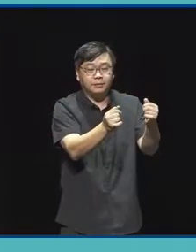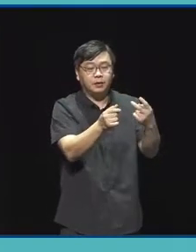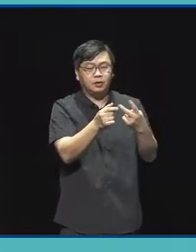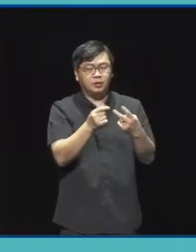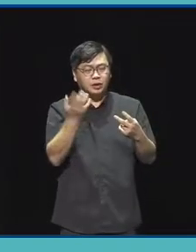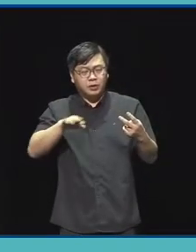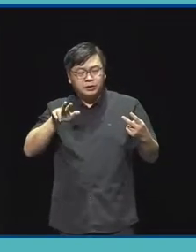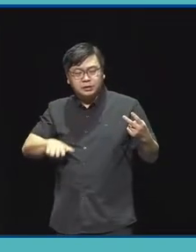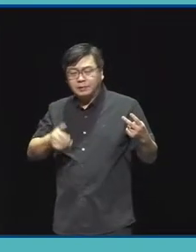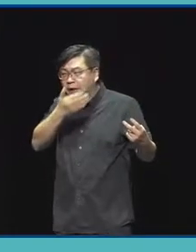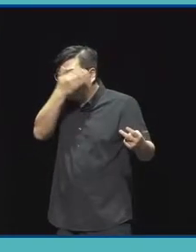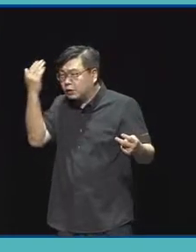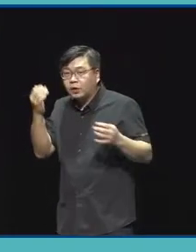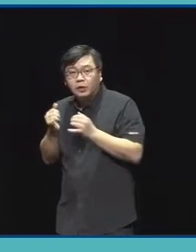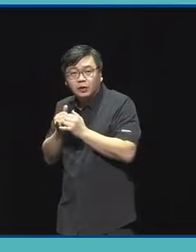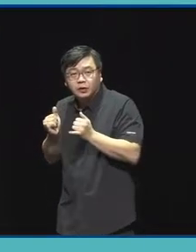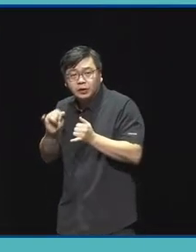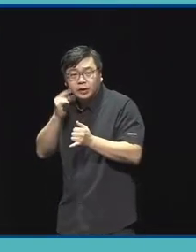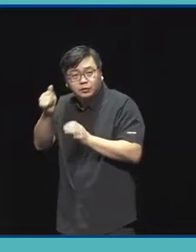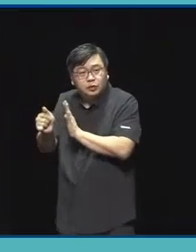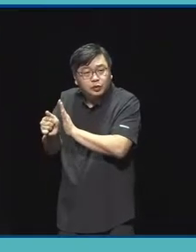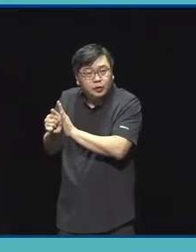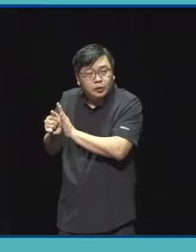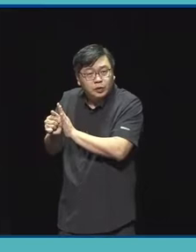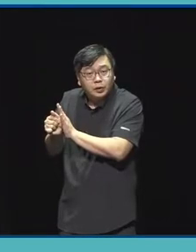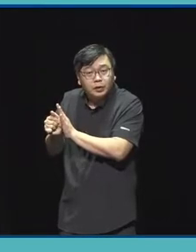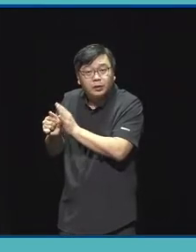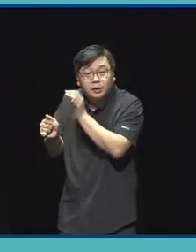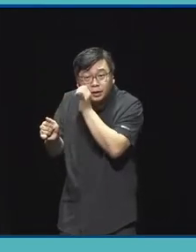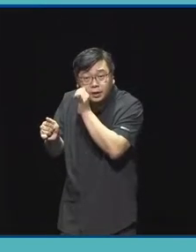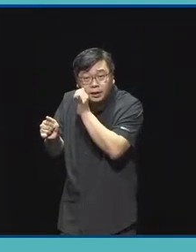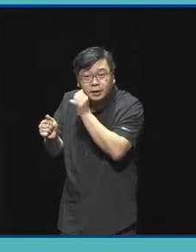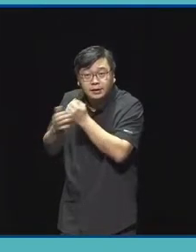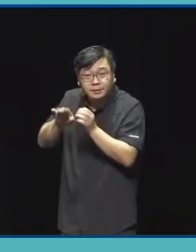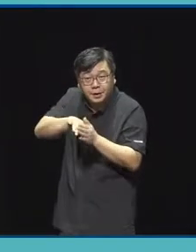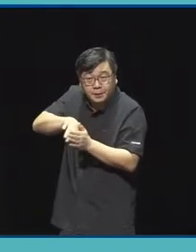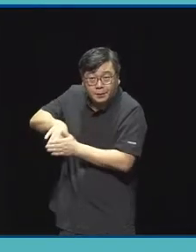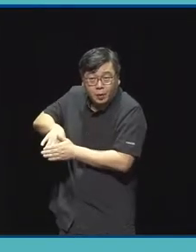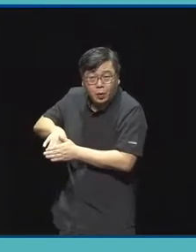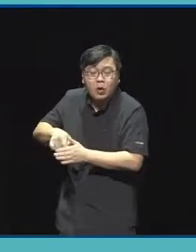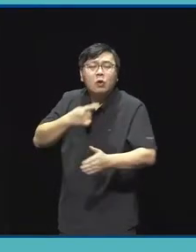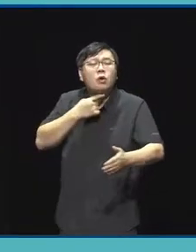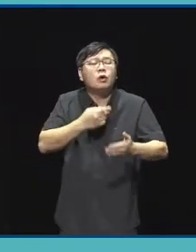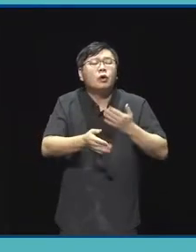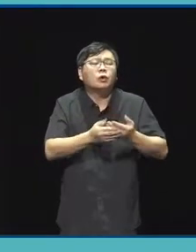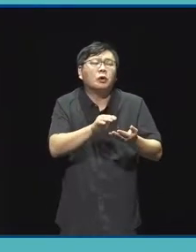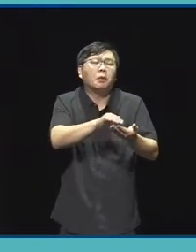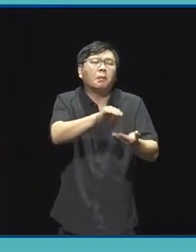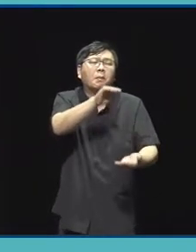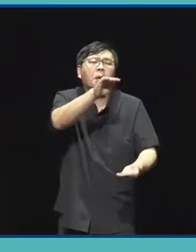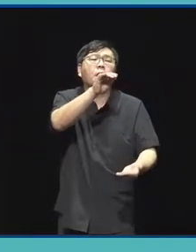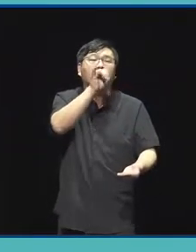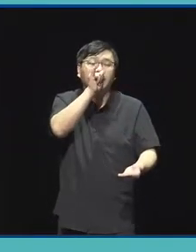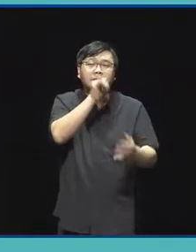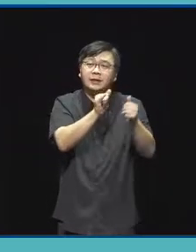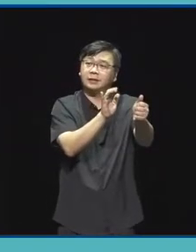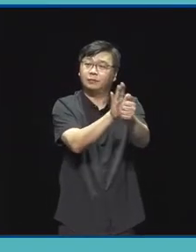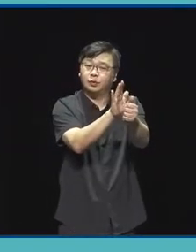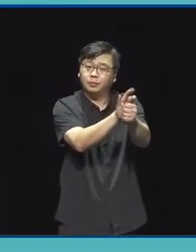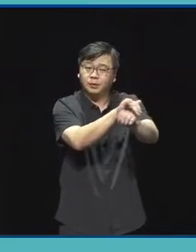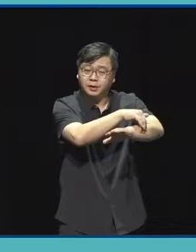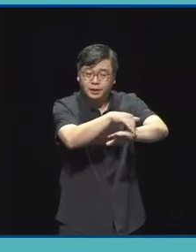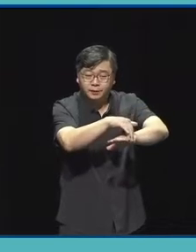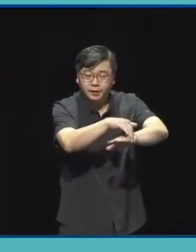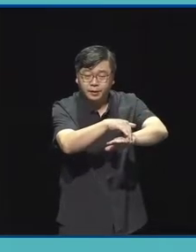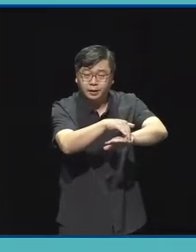저희 창작 사무실에서는 중견 작가분을 대상을 합니다 그리고 그분들이 다양한